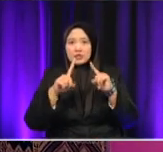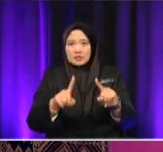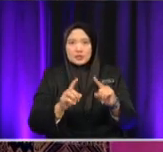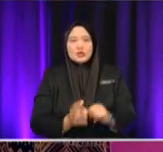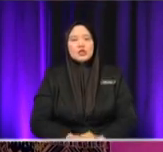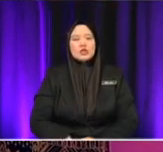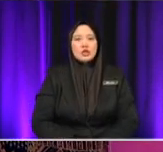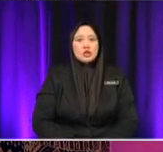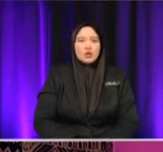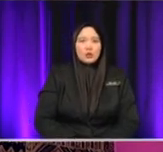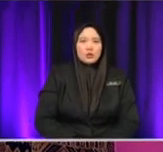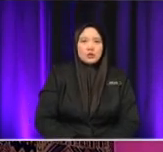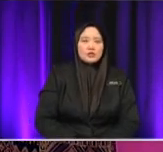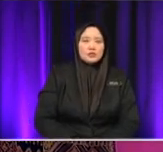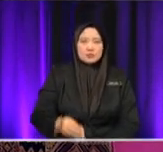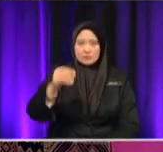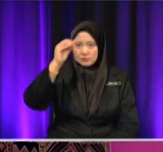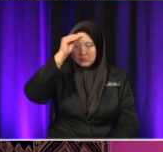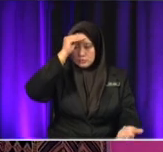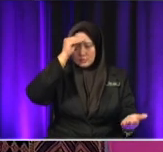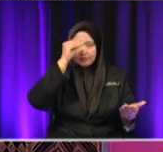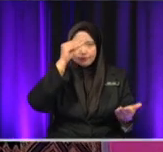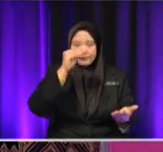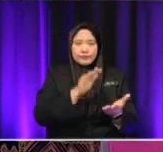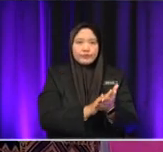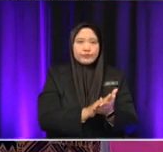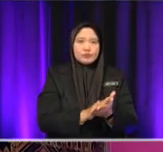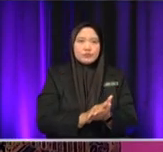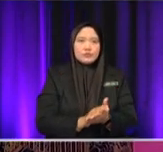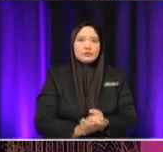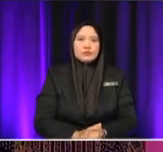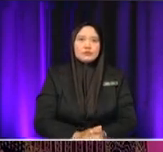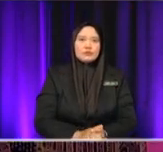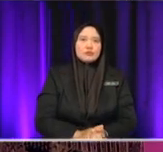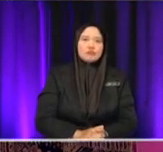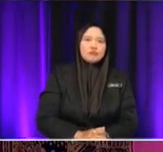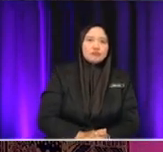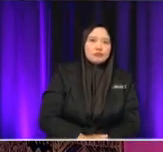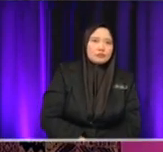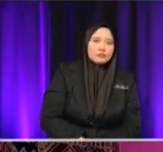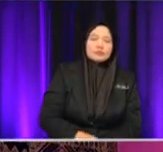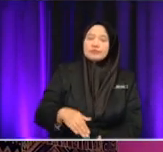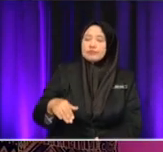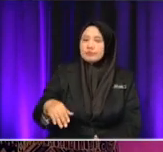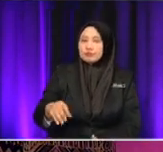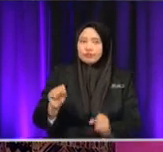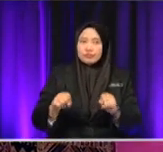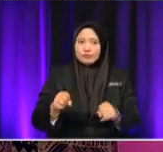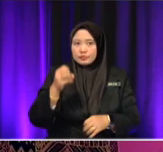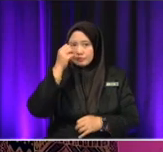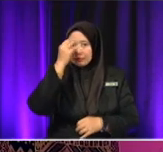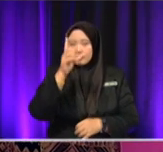Ustadzah untuk ingat semula a satu persatu lima tanggung jawab tersebut sebelum kita menjawab soal ini Oke